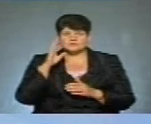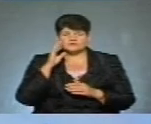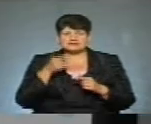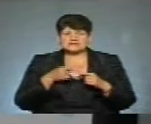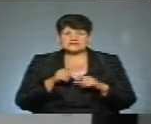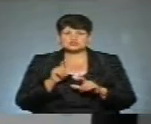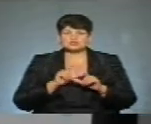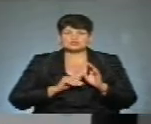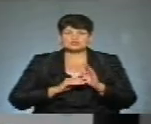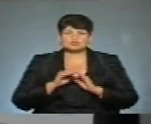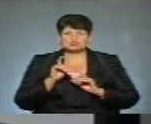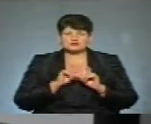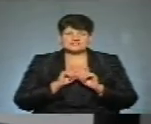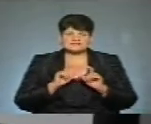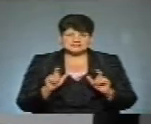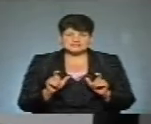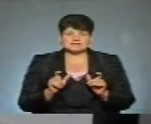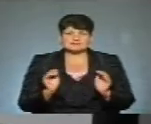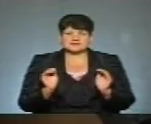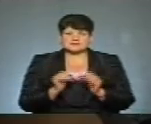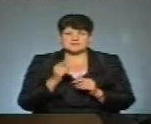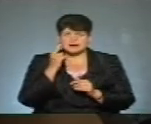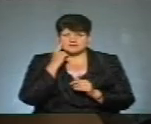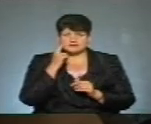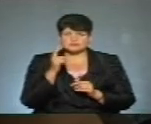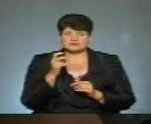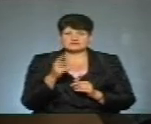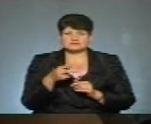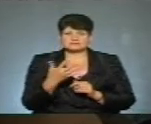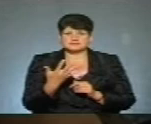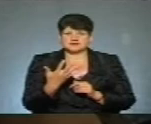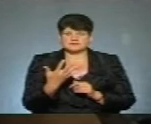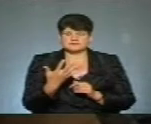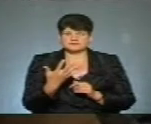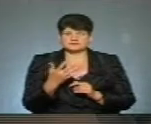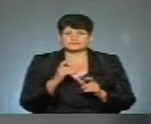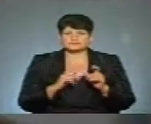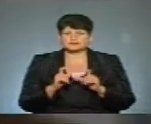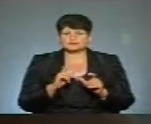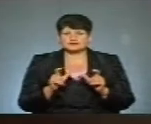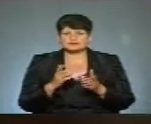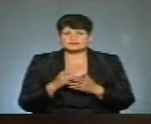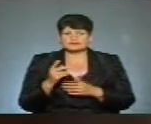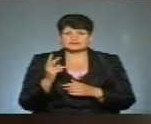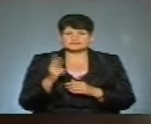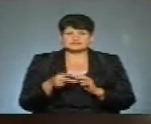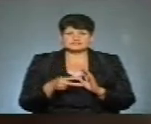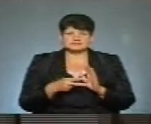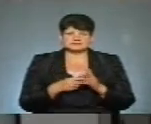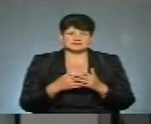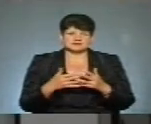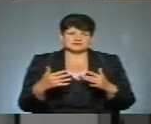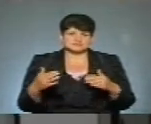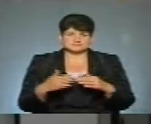технічному університеті мінімальний вступний бал для прийому документів – 125. У виші є 27 бакалаврських спеціальностей. У